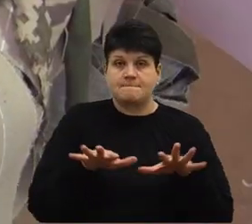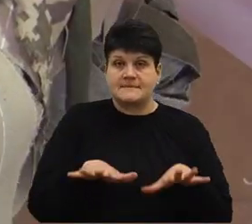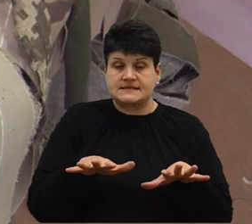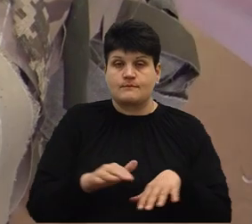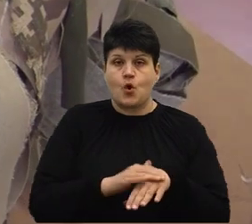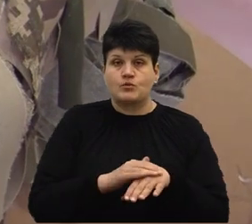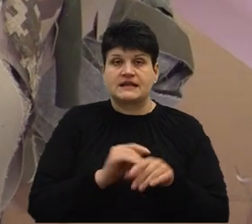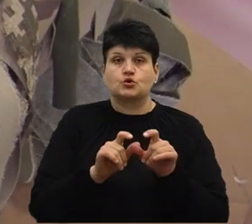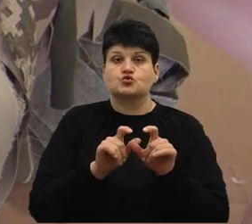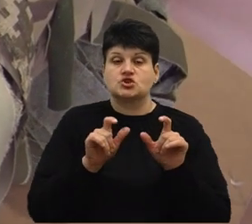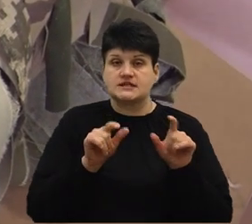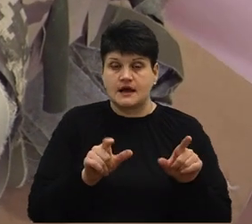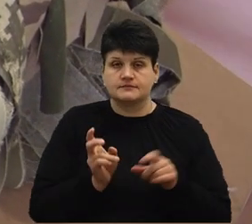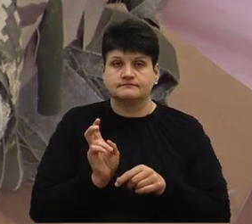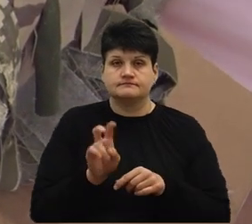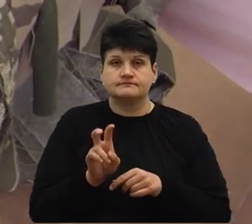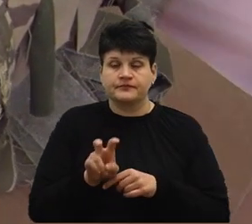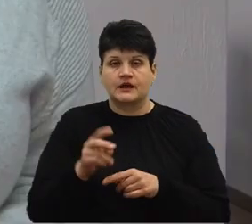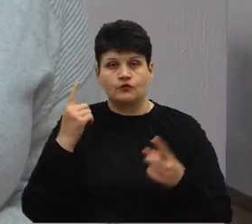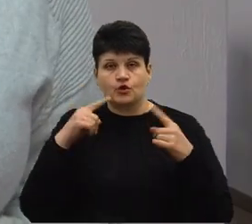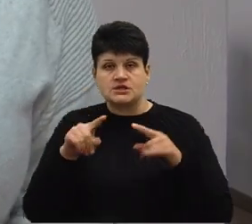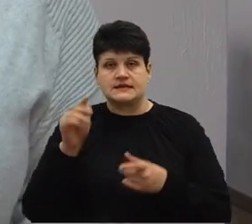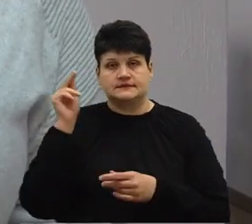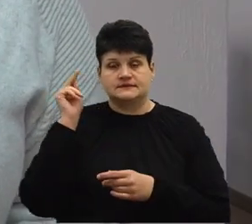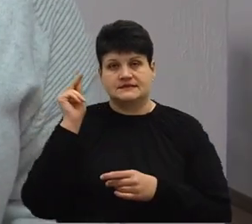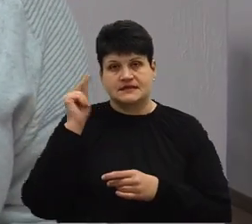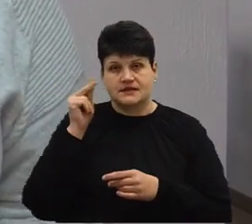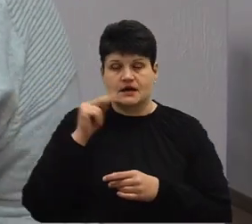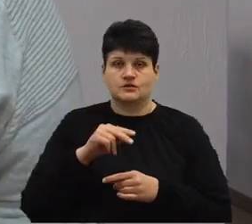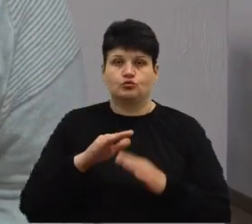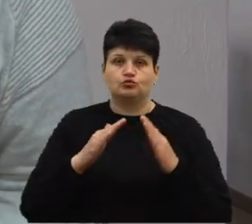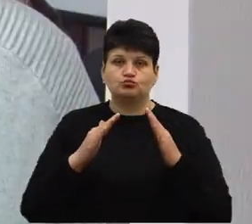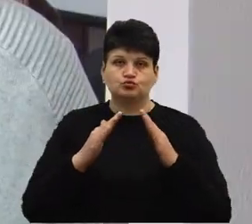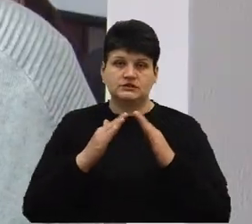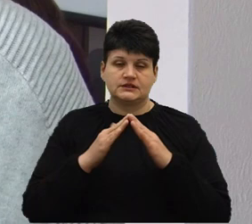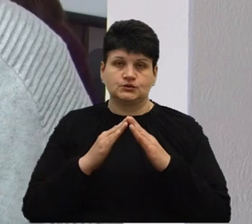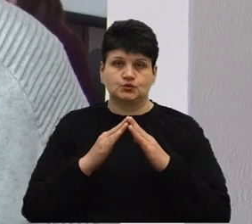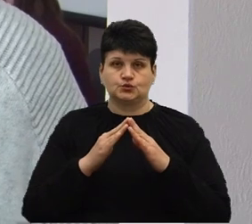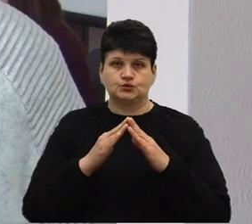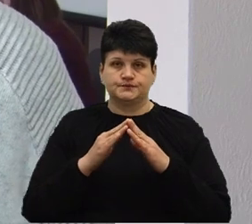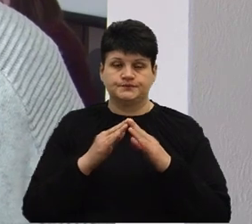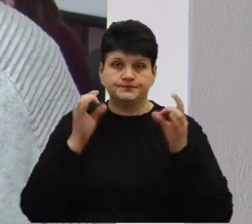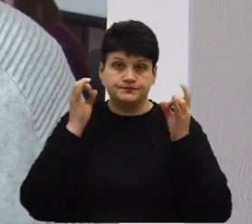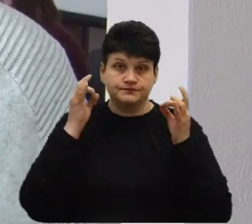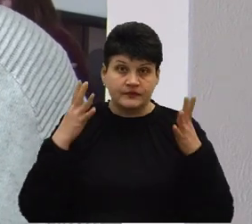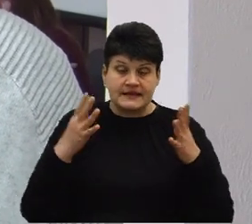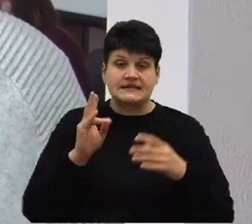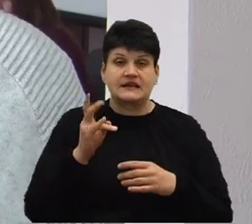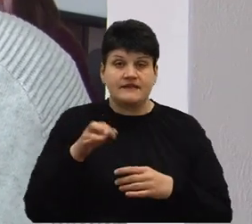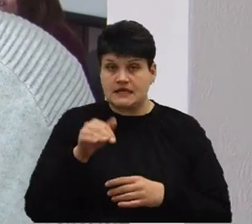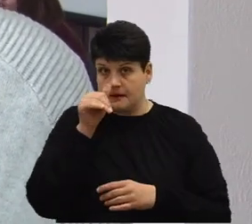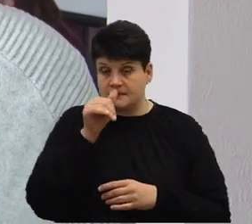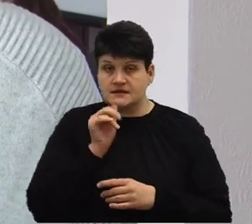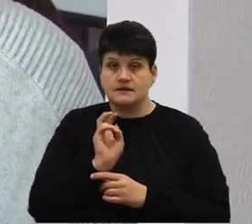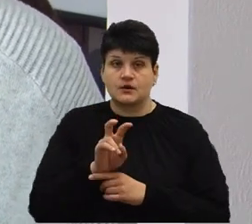гуманітарному штабі та відвідує творчі заняття у будинку дитячої та юнацької творчості це квітня місяця хочу до